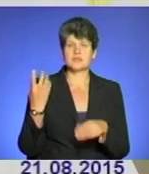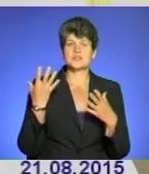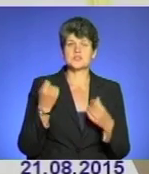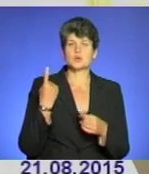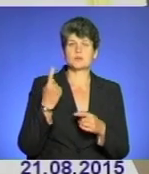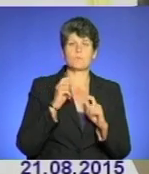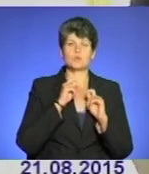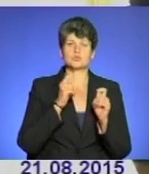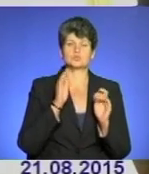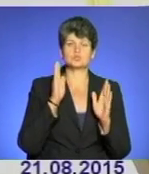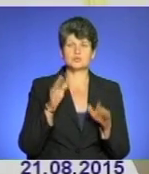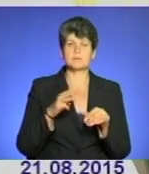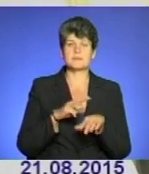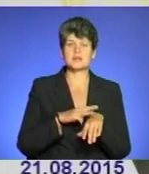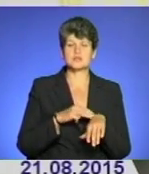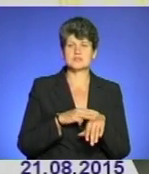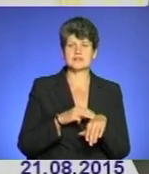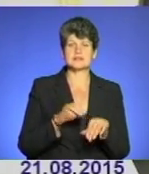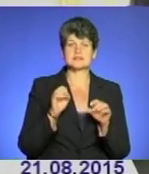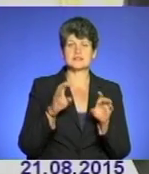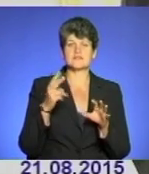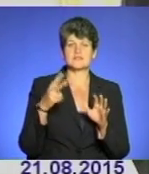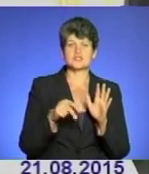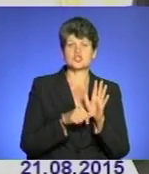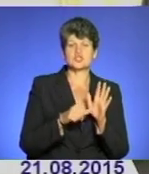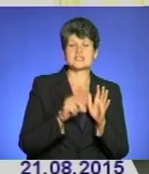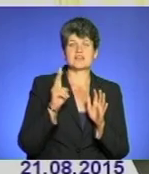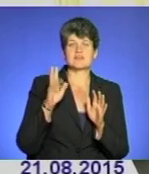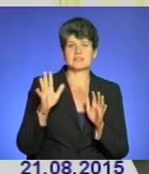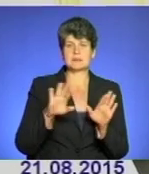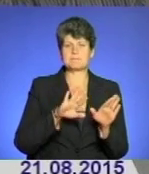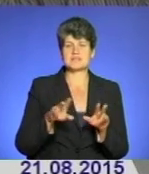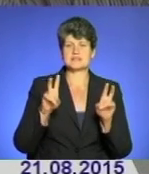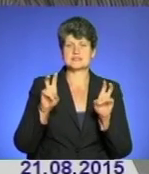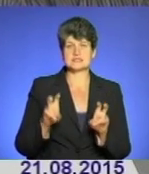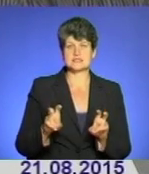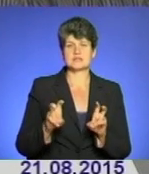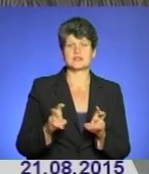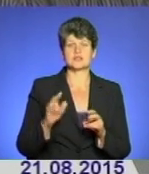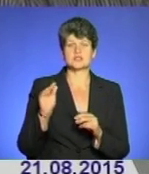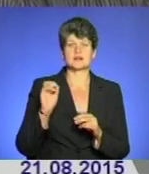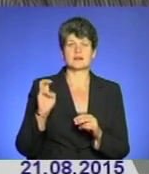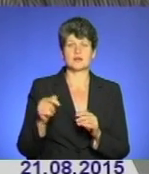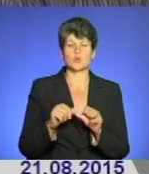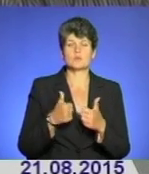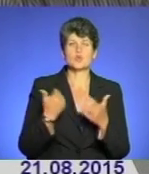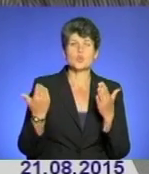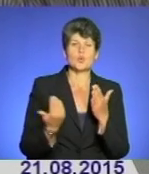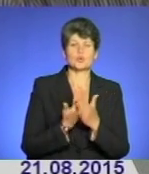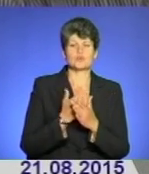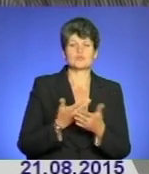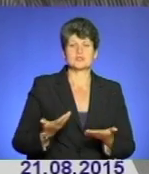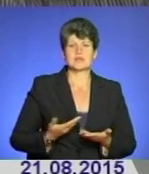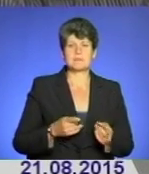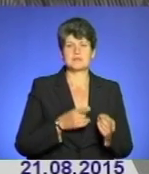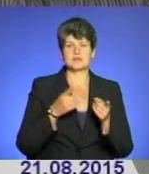одним подарунком стане для міліціонерів і здача 26 квартир. Після засідання житлово-побутової комісії до нового помешкання